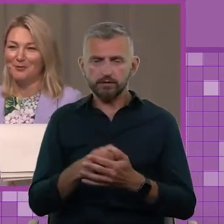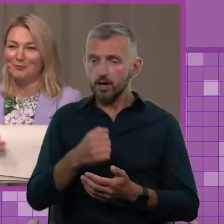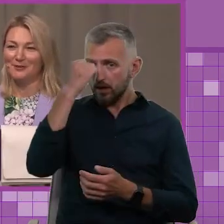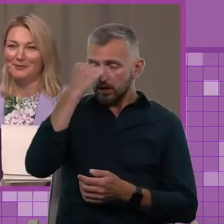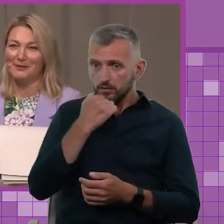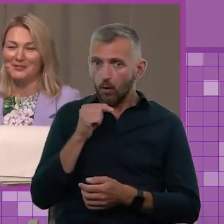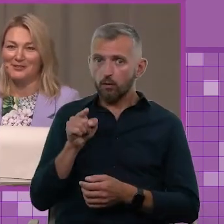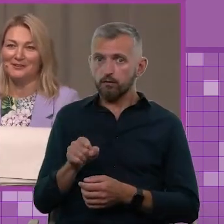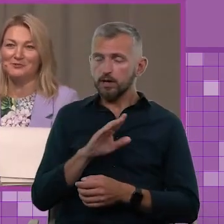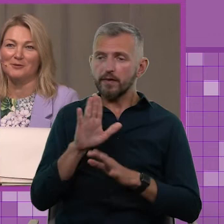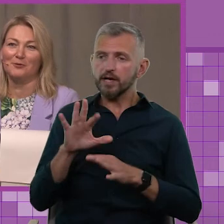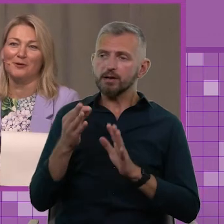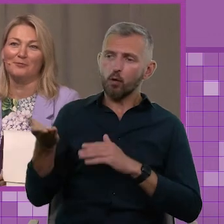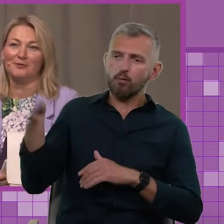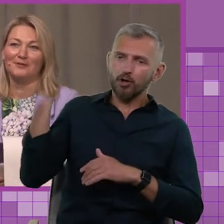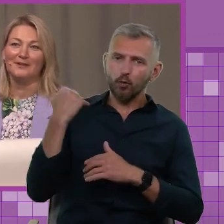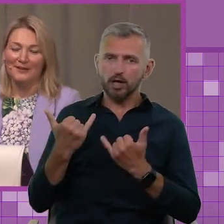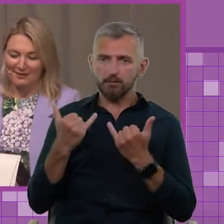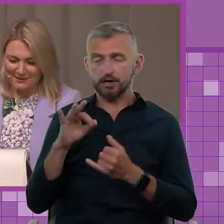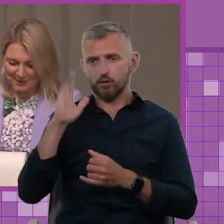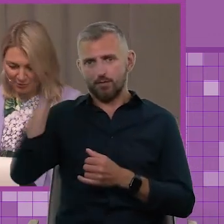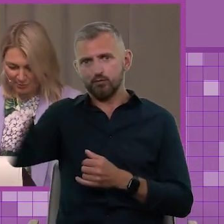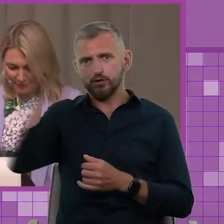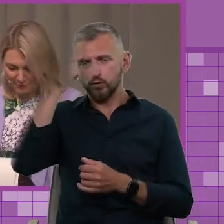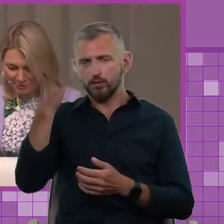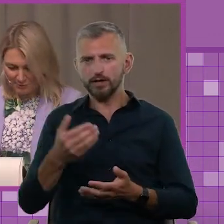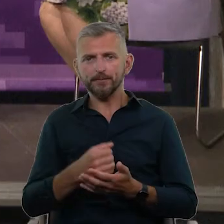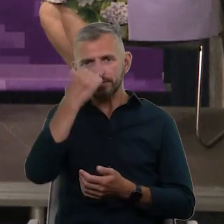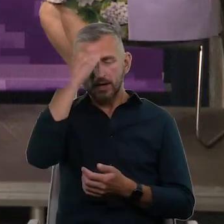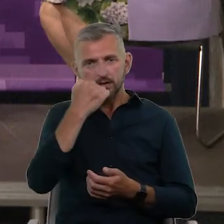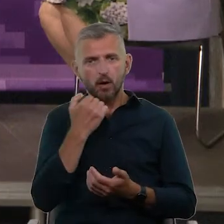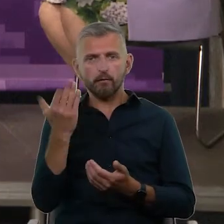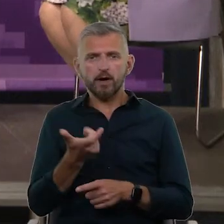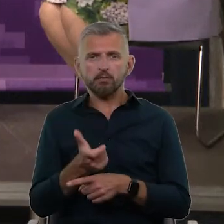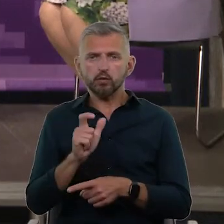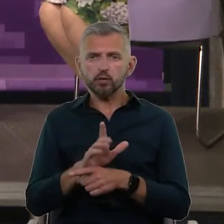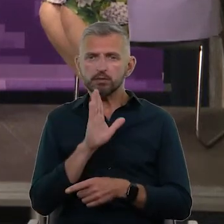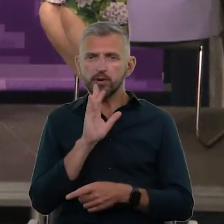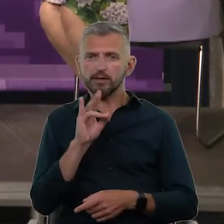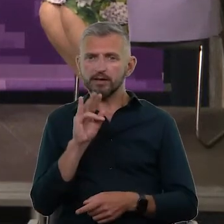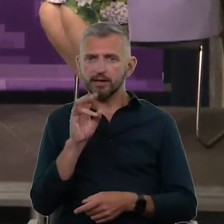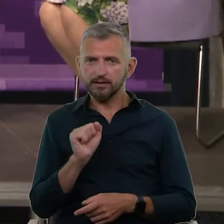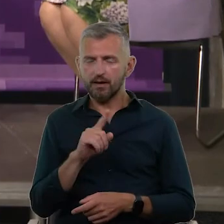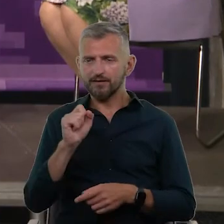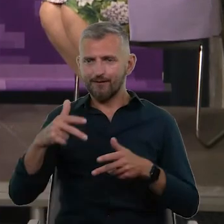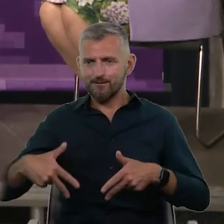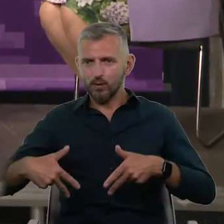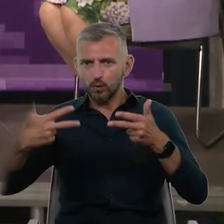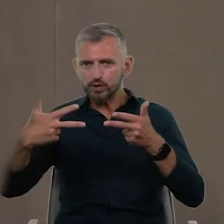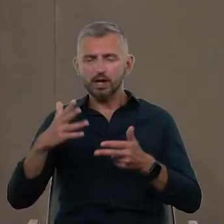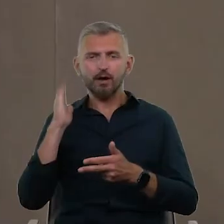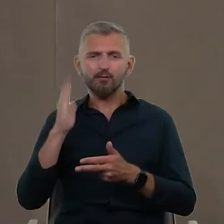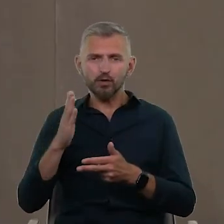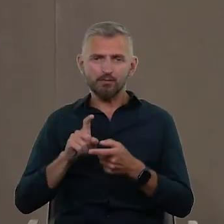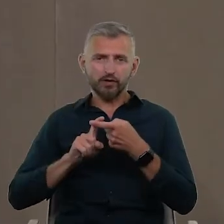ви не тільки про минуле, теперішнє, але вже і про майбутнє. Дякуємо вам дуже, пані Ніна, за включення і будемо